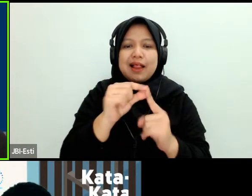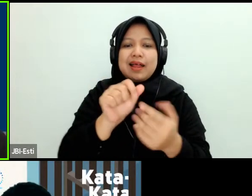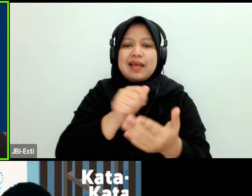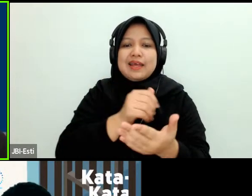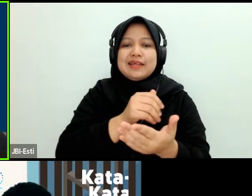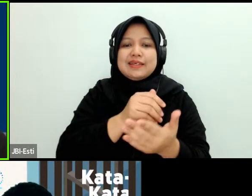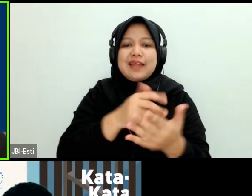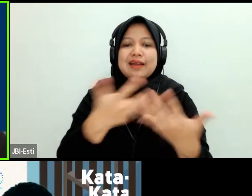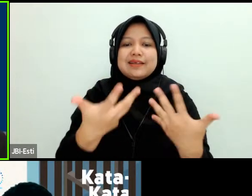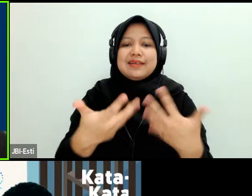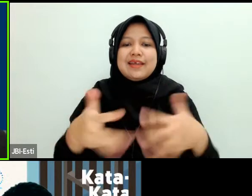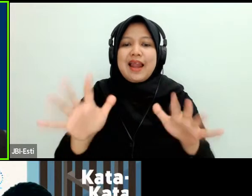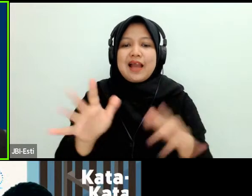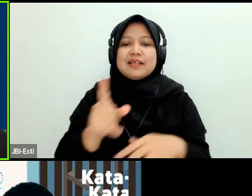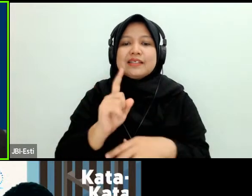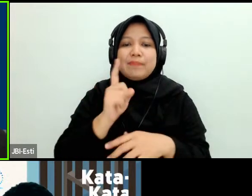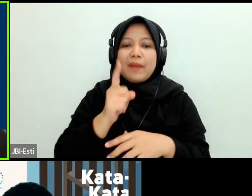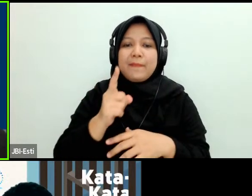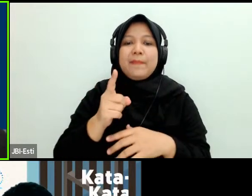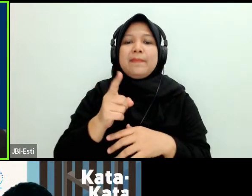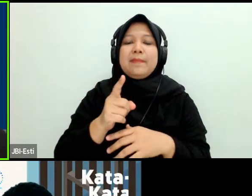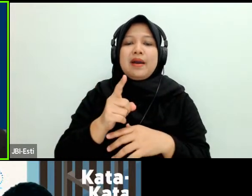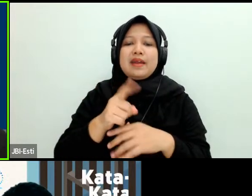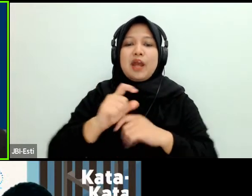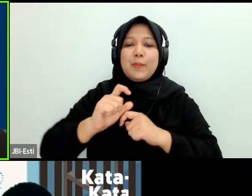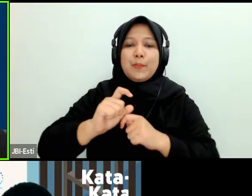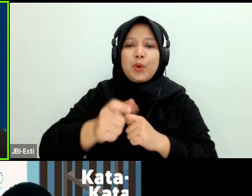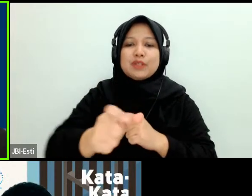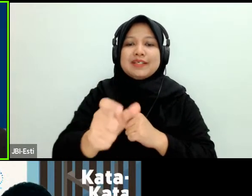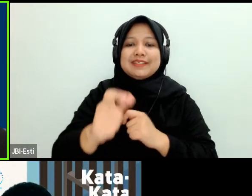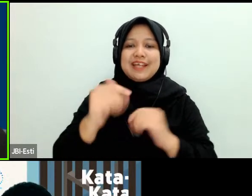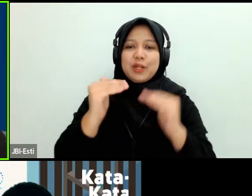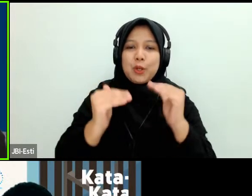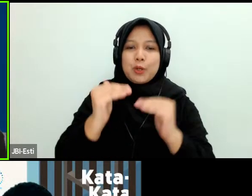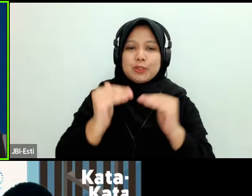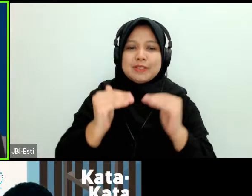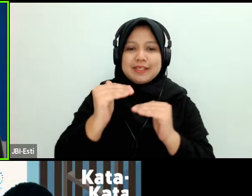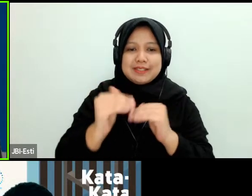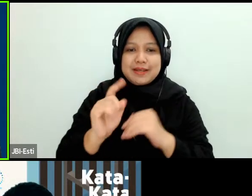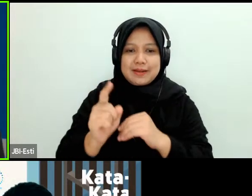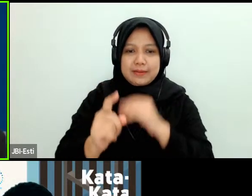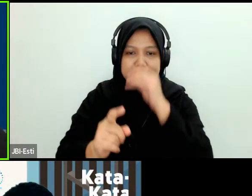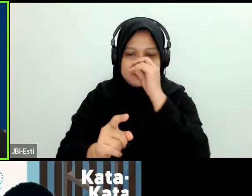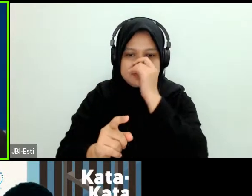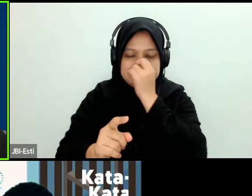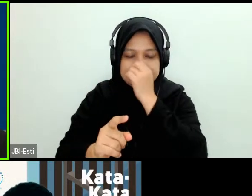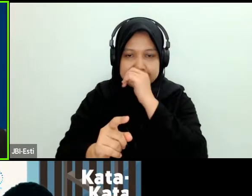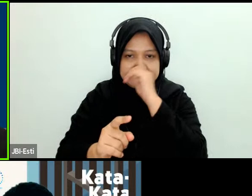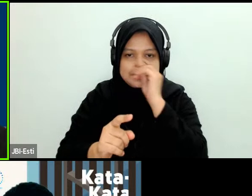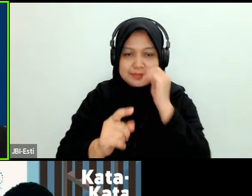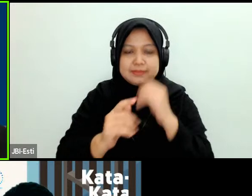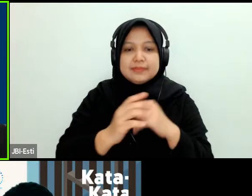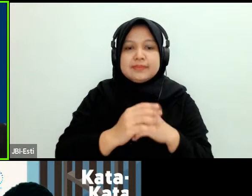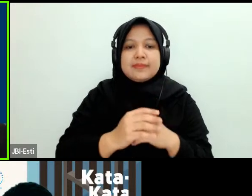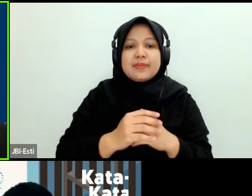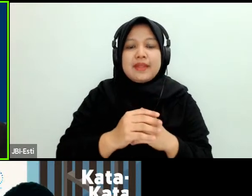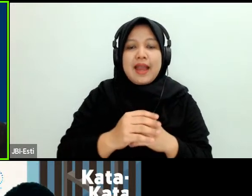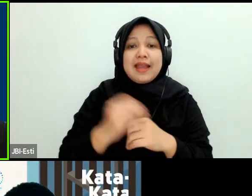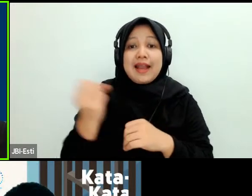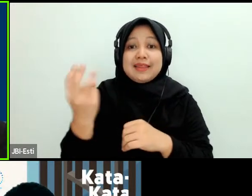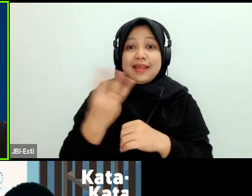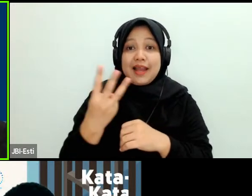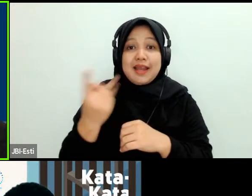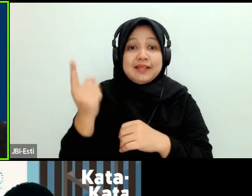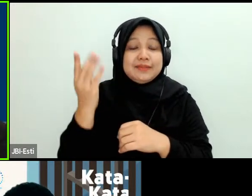kita dalam proses negosiasi nah yang ke tiga sebetulnya ini buku baru Selain buku baru bukunya